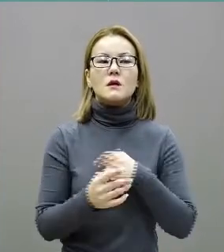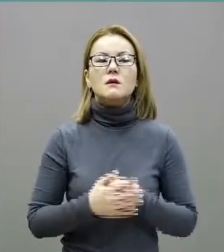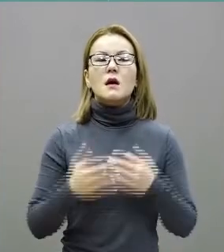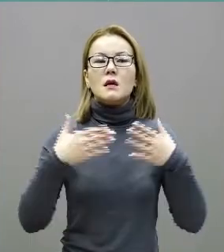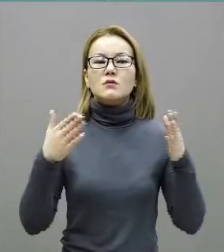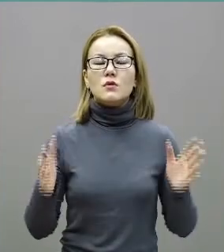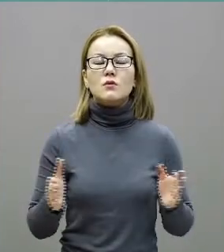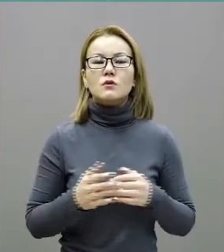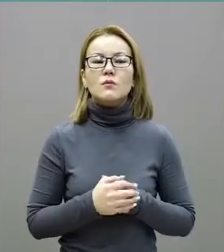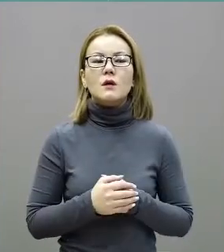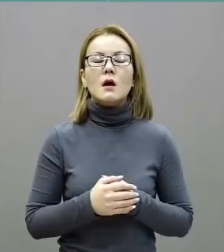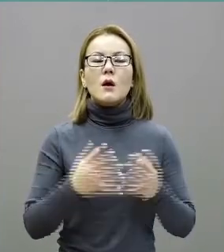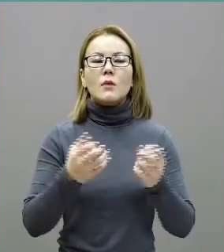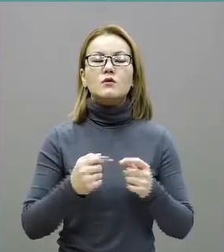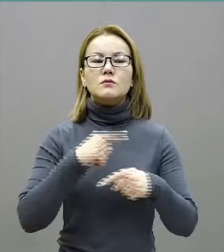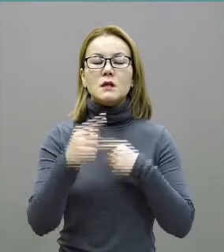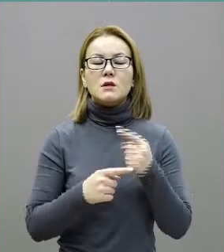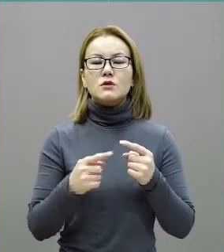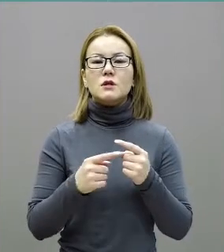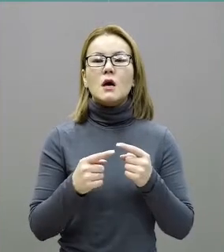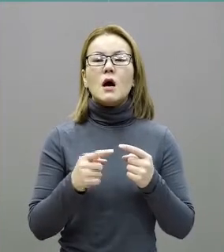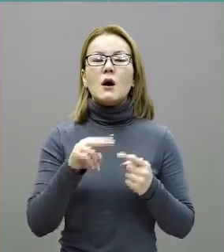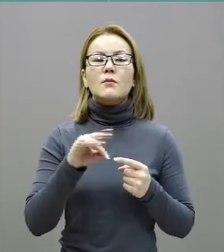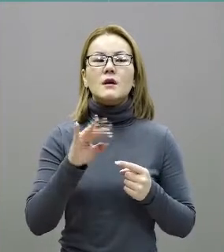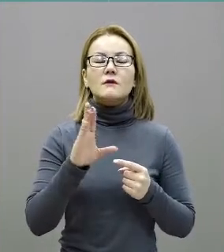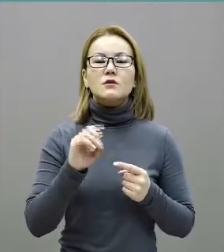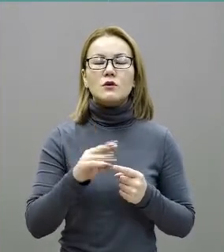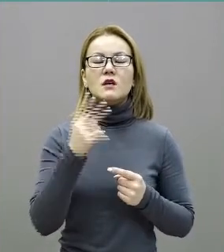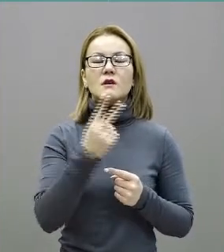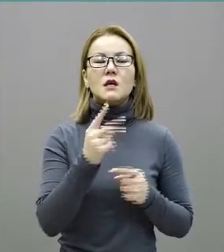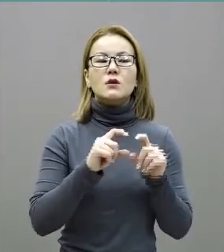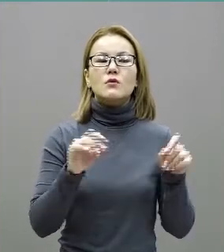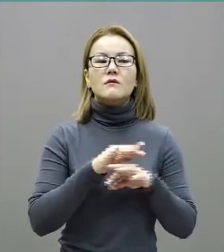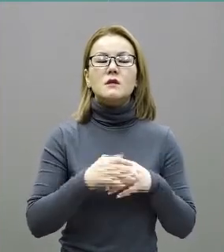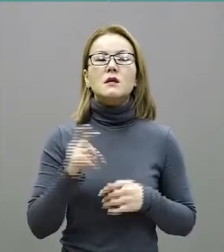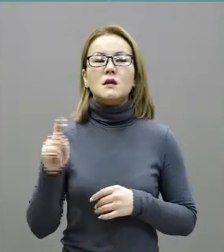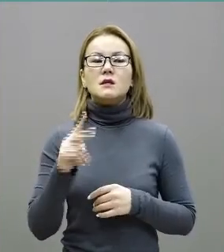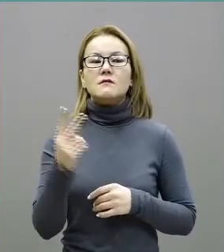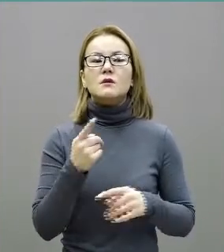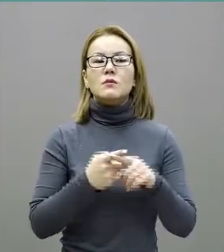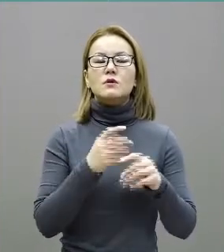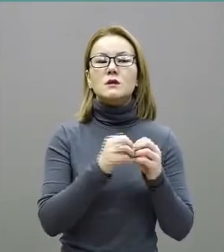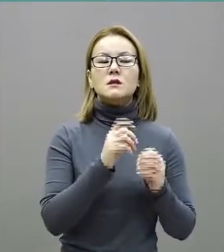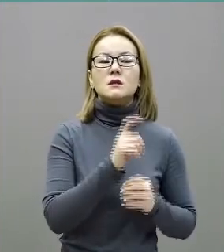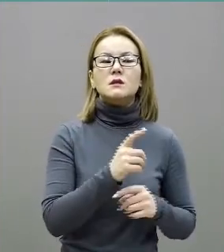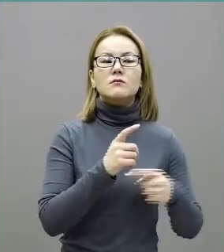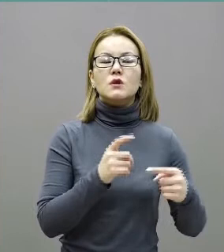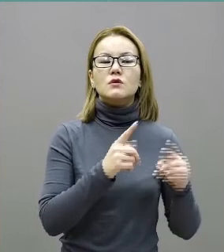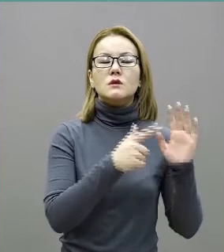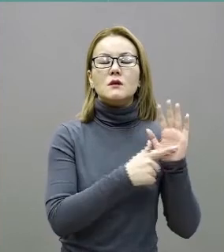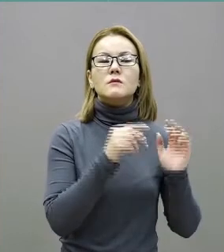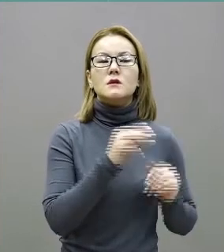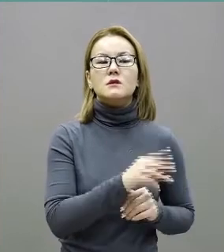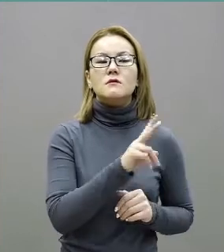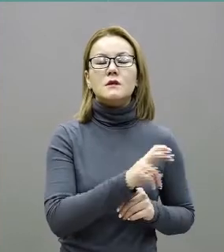раскроем скобки получим следующее приведенное квадратное уравнение x квадрате плюс 10x минус